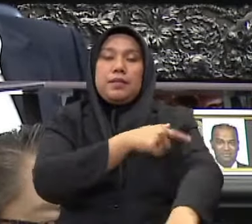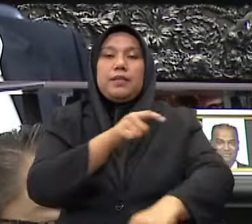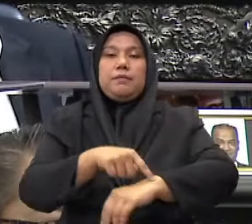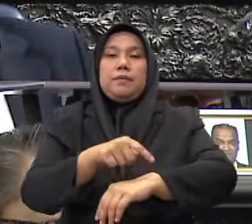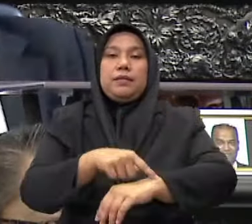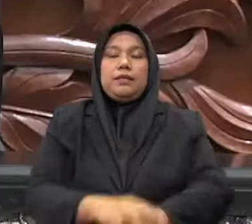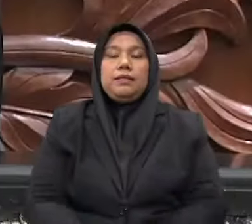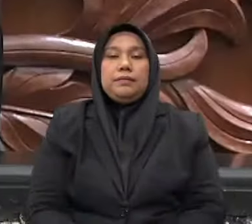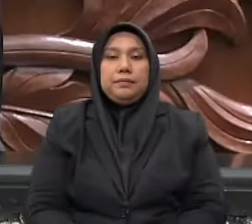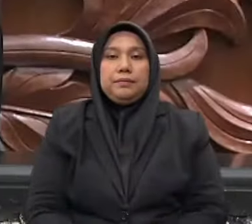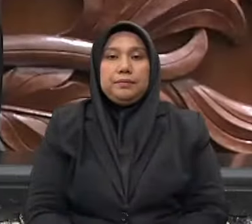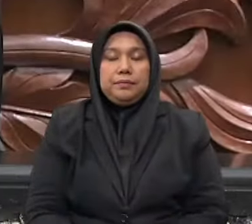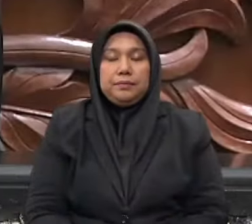baik saya jemput Datuk Muslimin